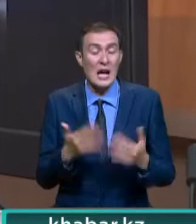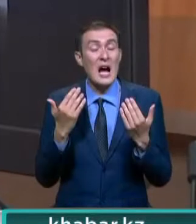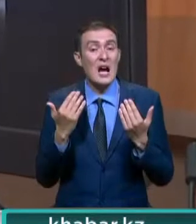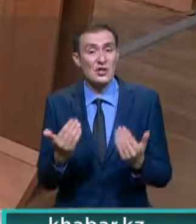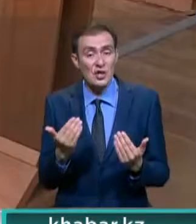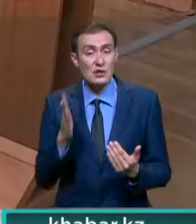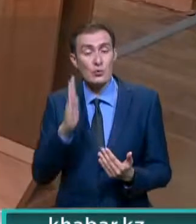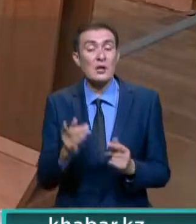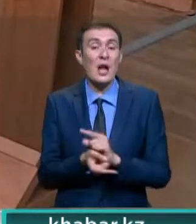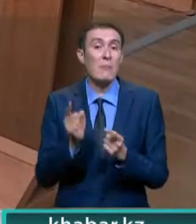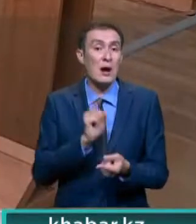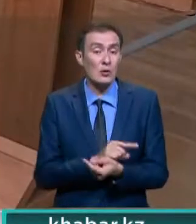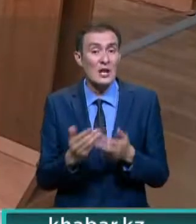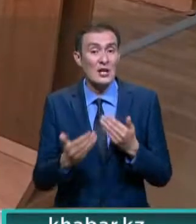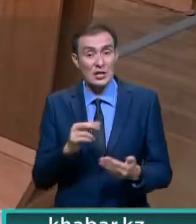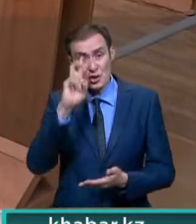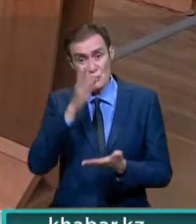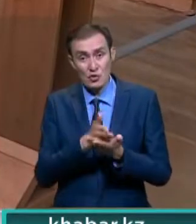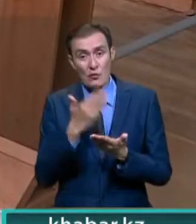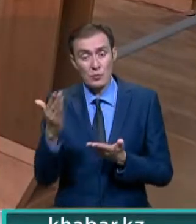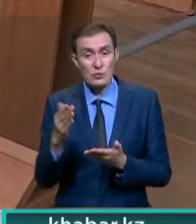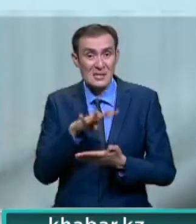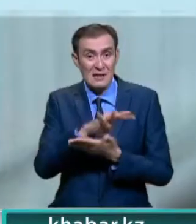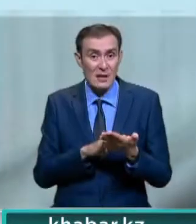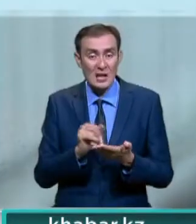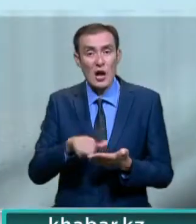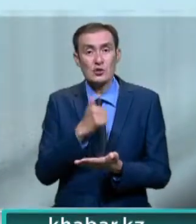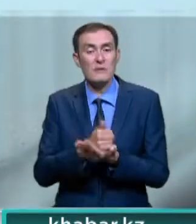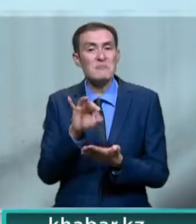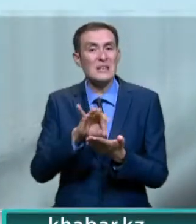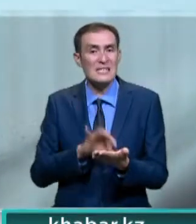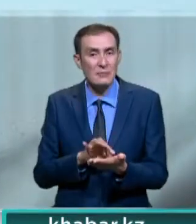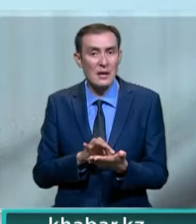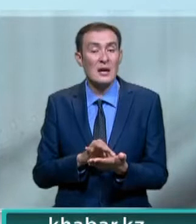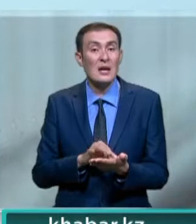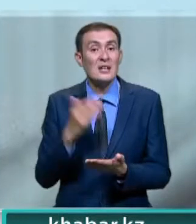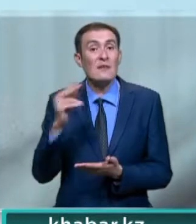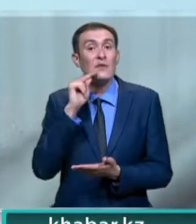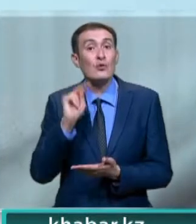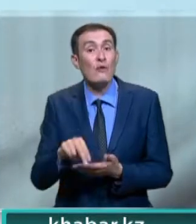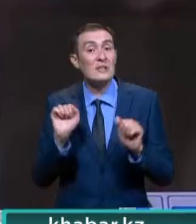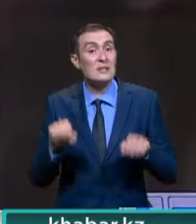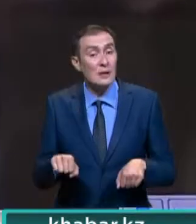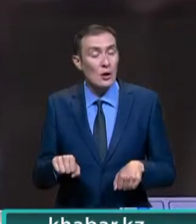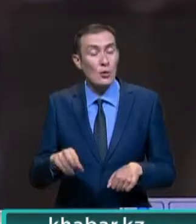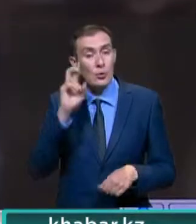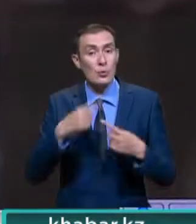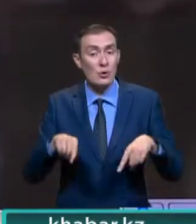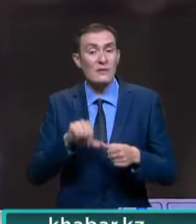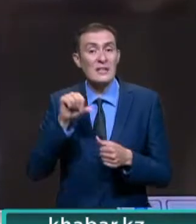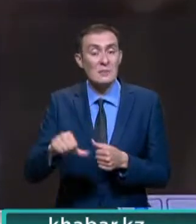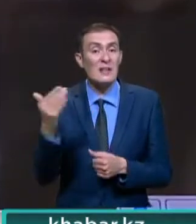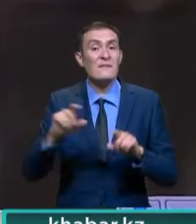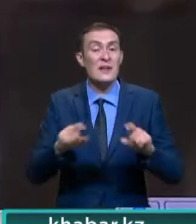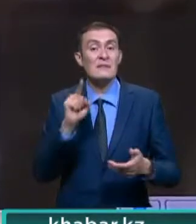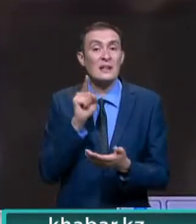Сейчас же все будет наоборот. Иски к чиновникам будут рассматриваться на основе принципа презумпции виновности госоргана. То есть именно